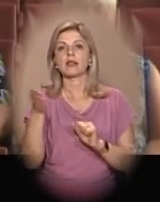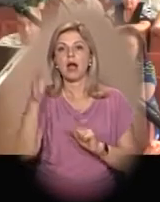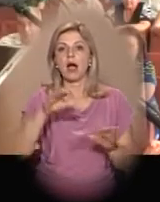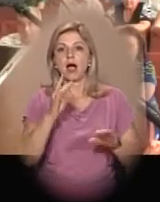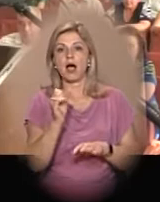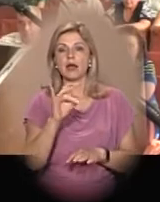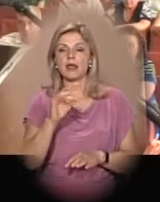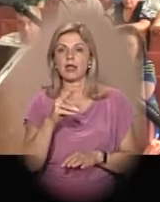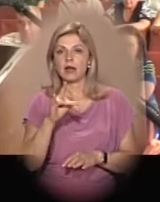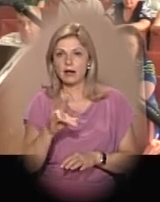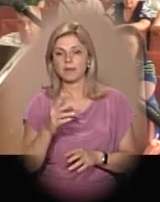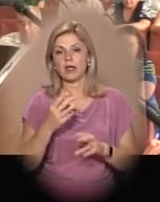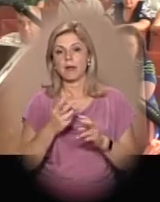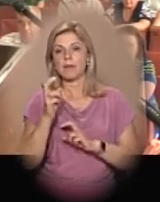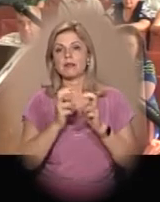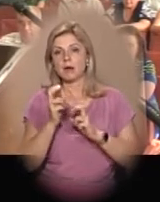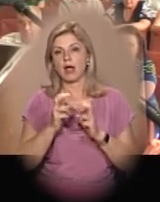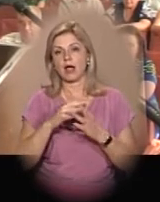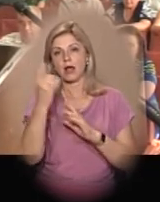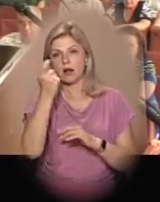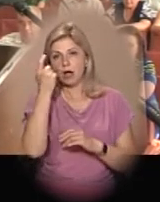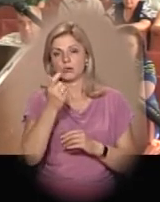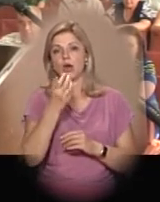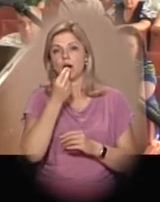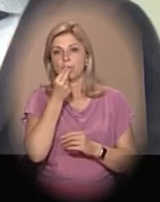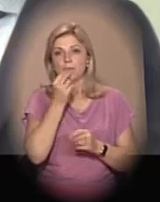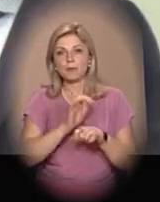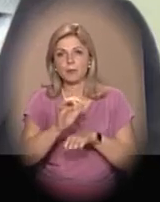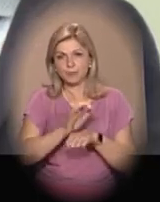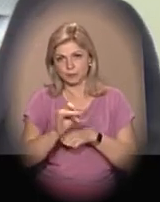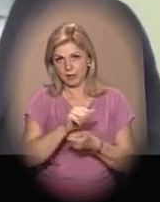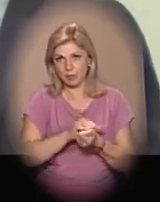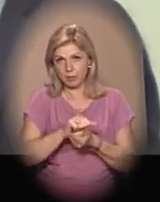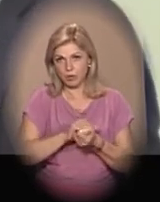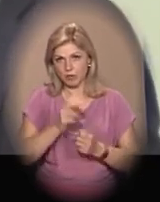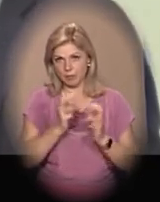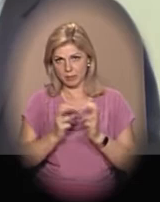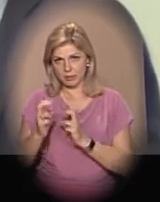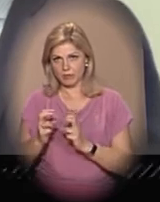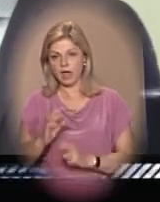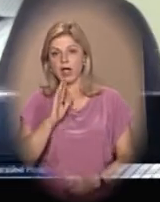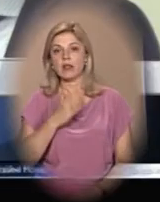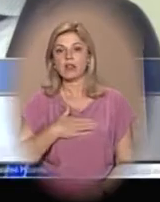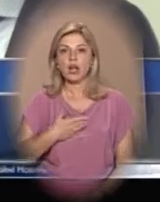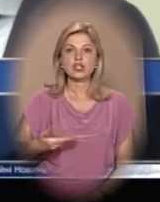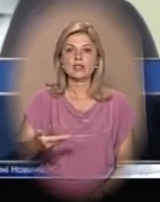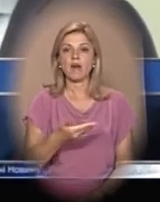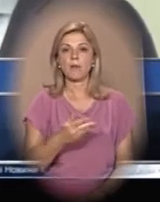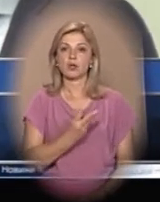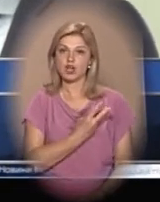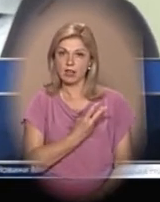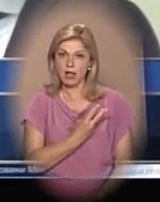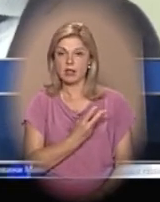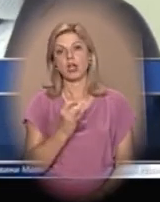простоюють. Підприємства аграрної, харчової та переробної промисловості. Наше з вами бажання і будуть робочі